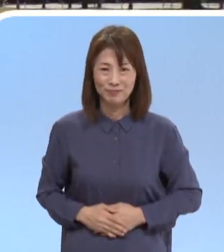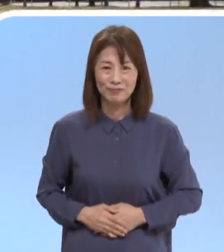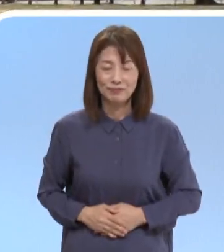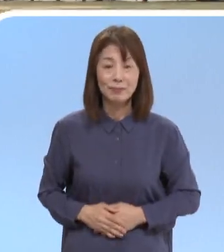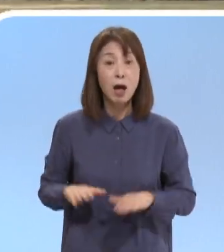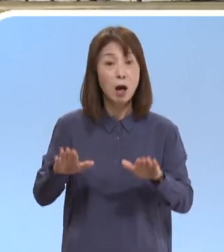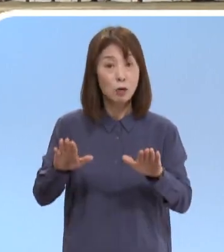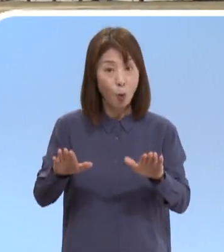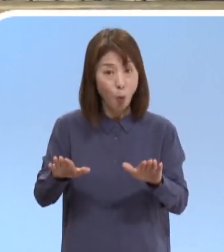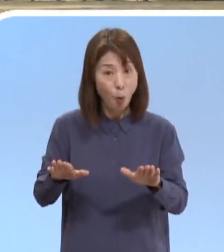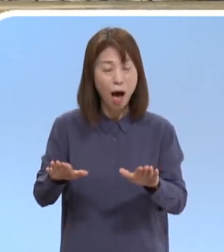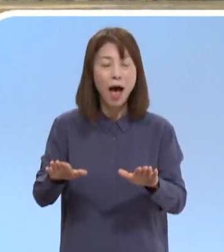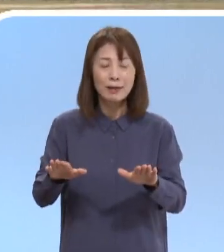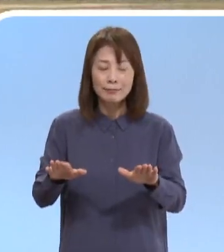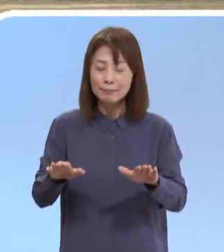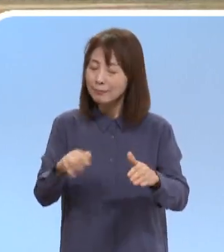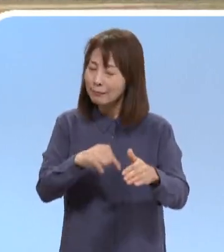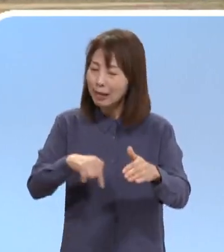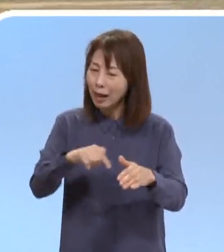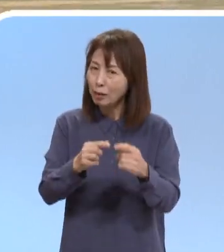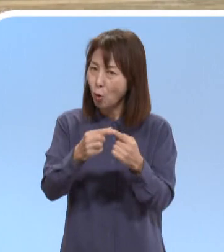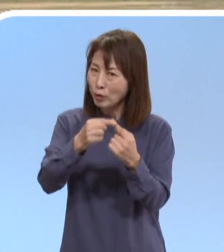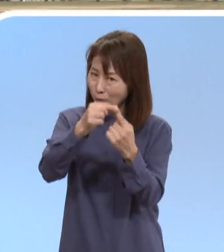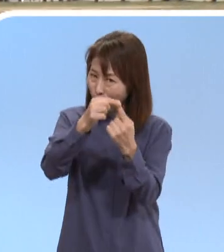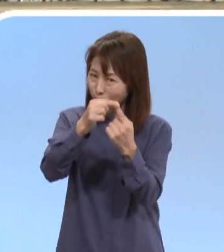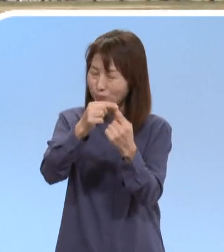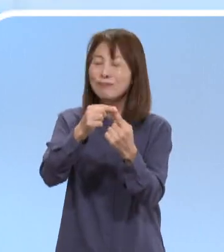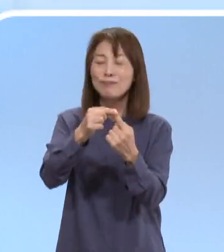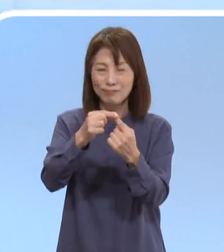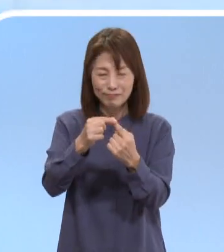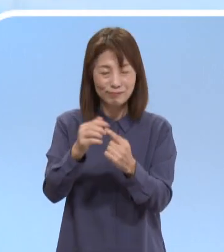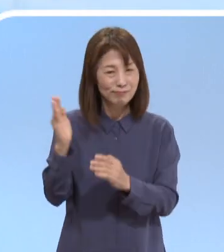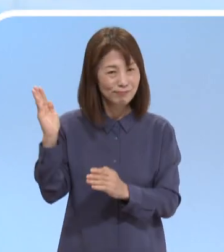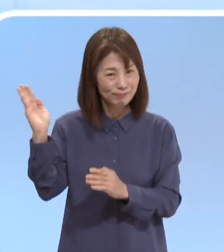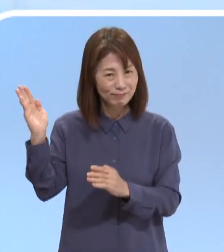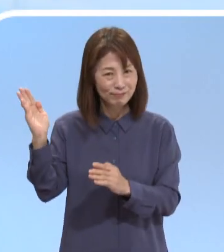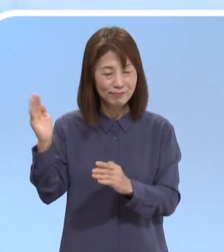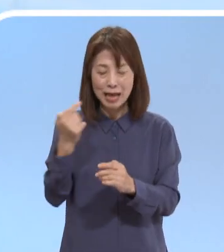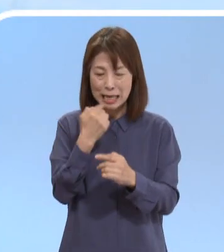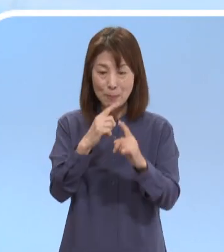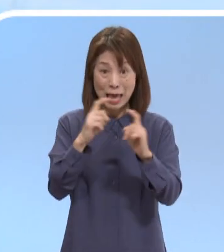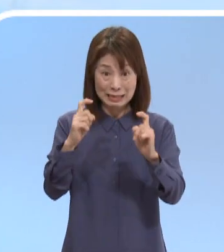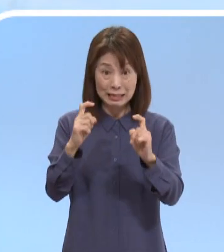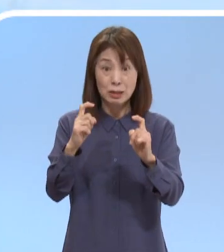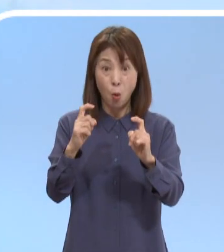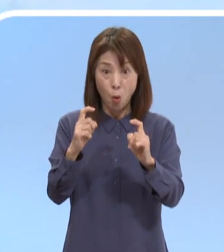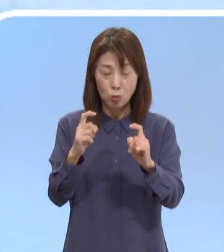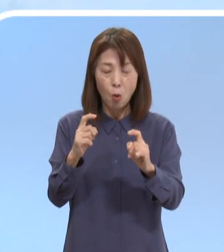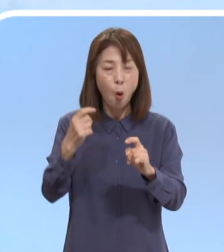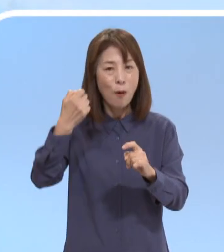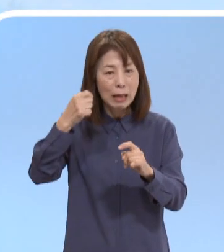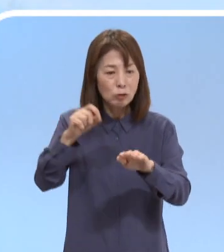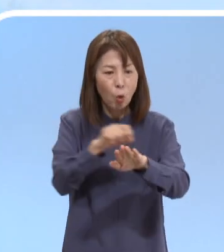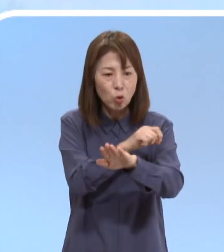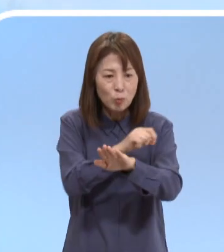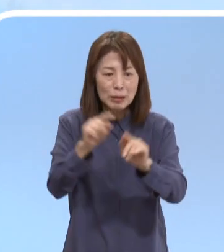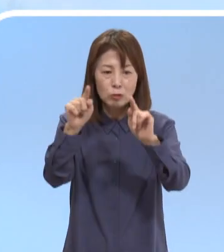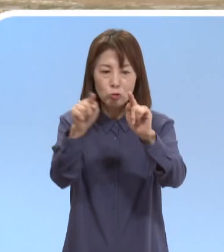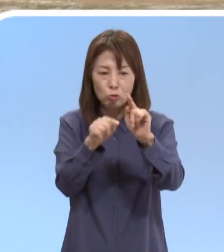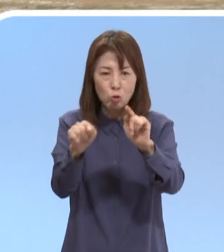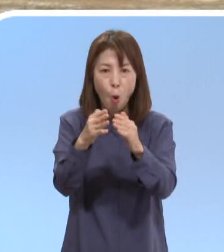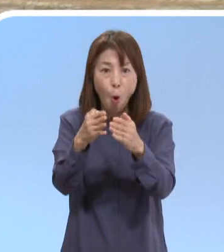はですねこの兵庫デスティネーションキャンペーンの中の特別イベント、姫路城夏の特別公開をご紹介